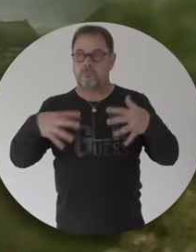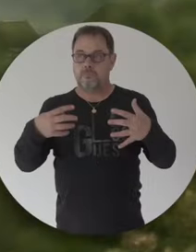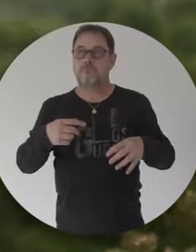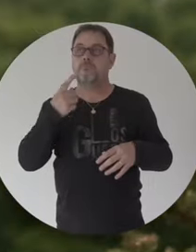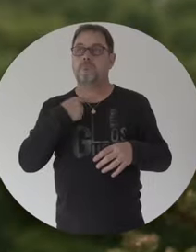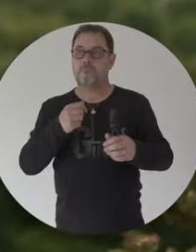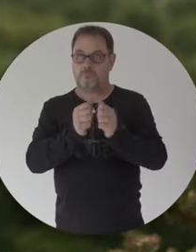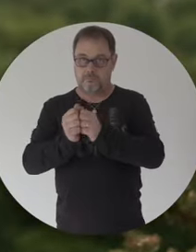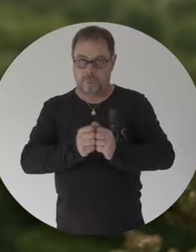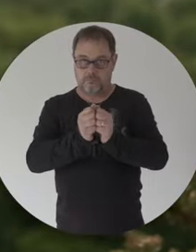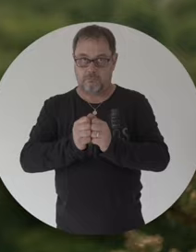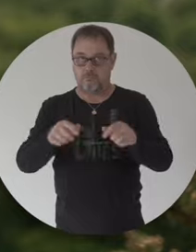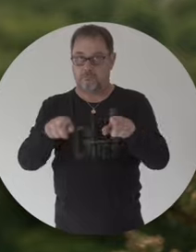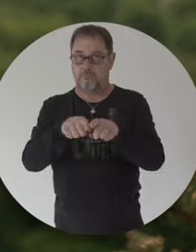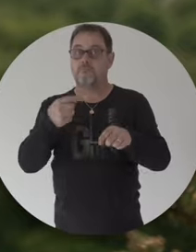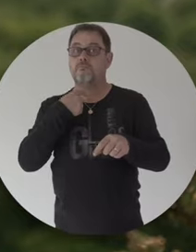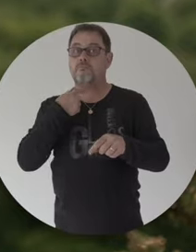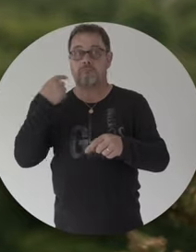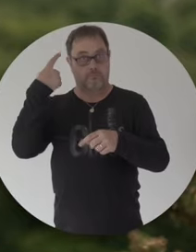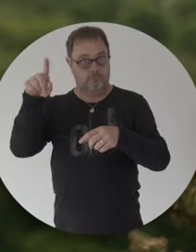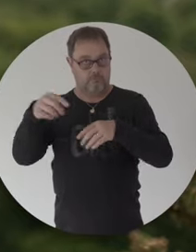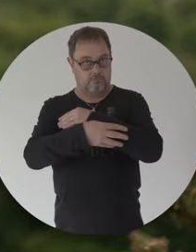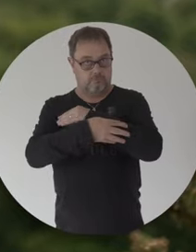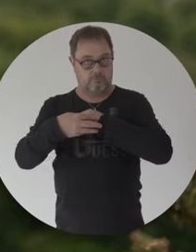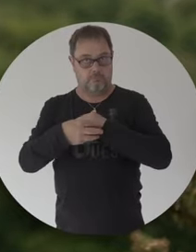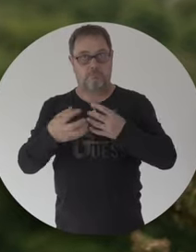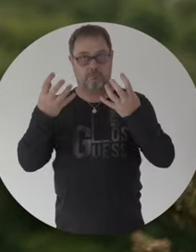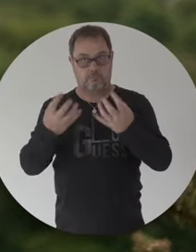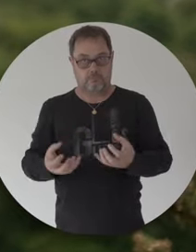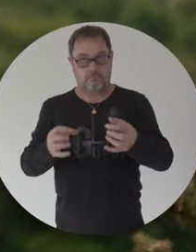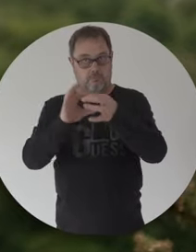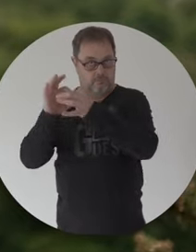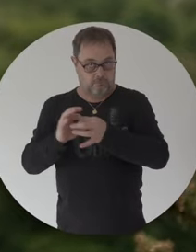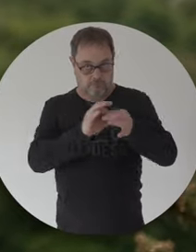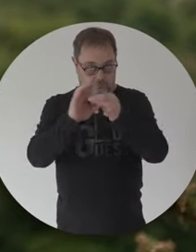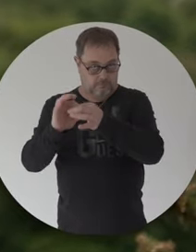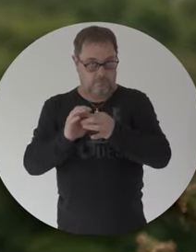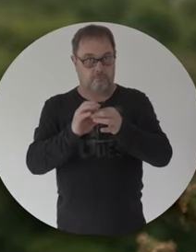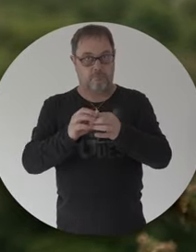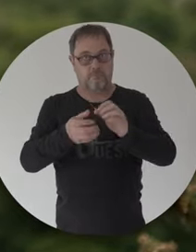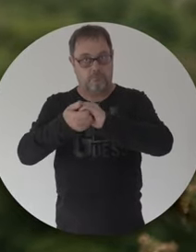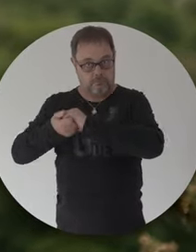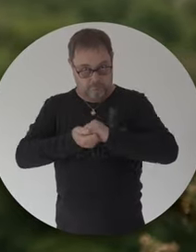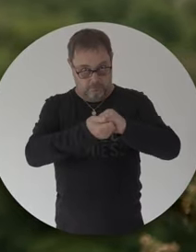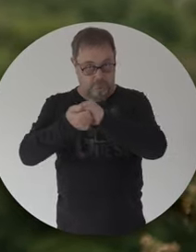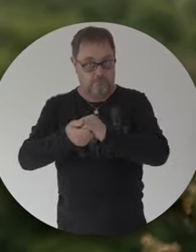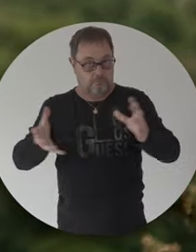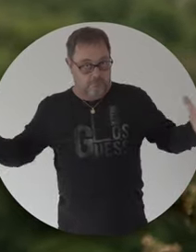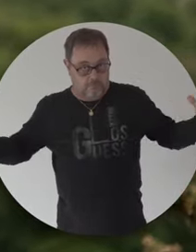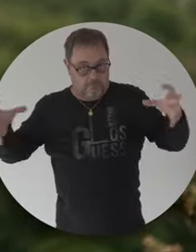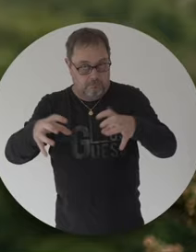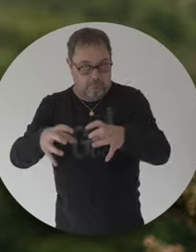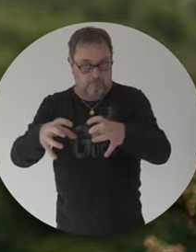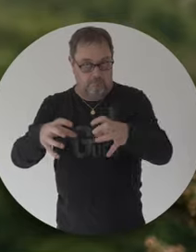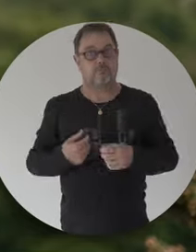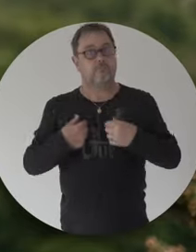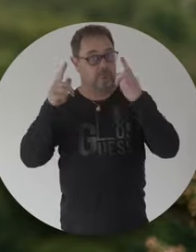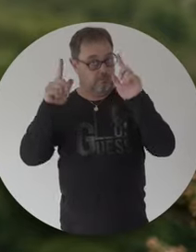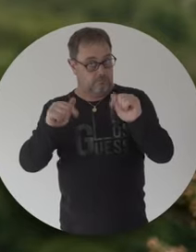Les 12 et 19 juin, ensemble, portant la voix d'un Cotentin uni, solidaire